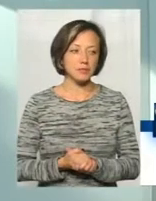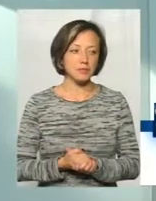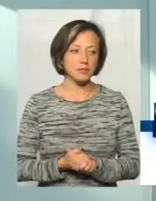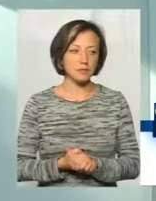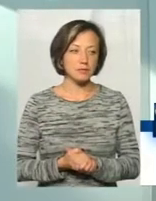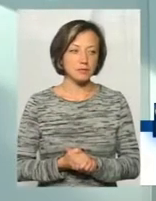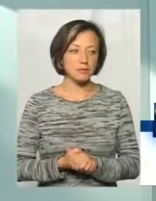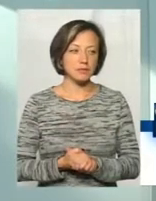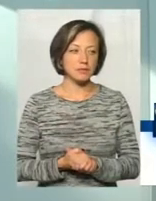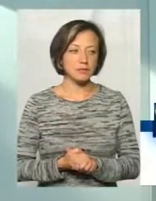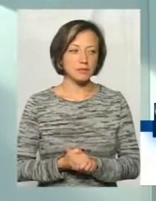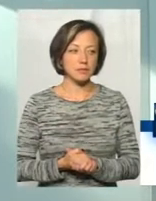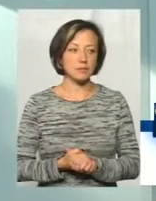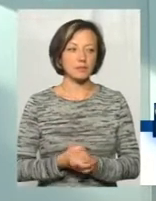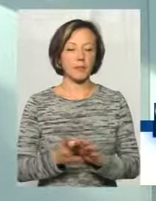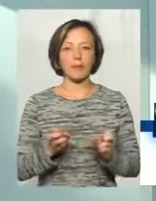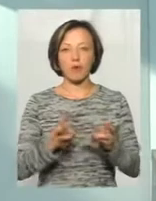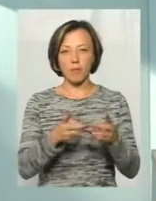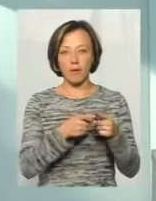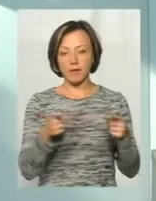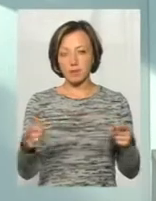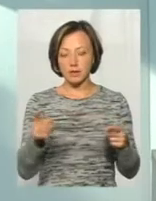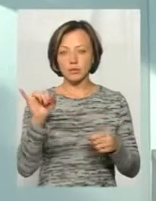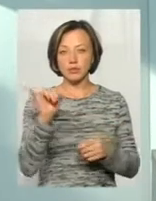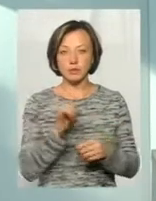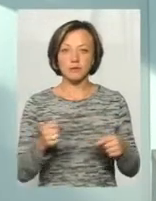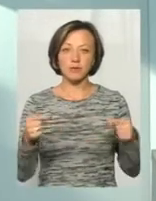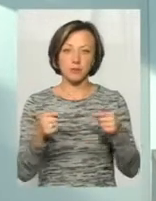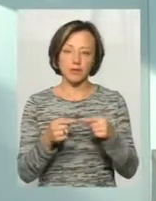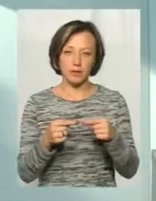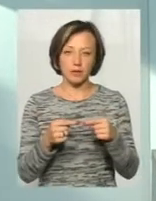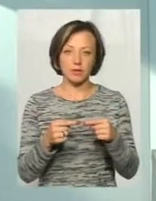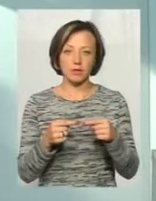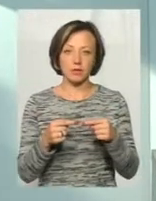зробила розрахунок субсидії на опалювальний період і відповідно